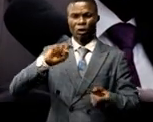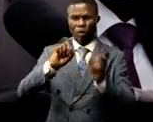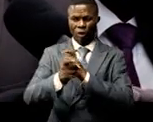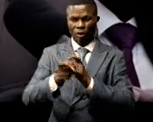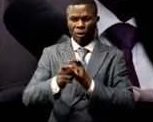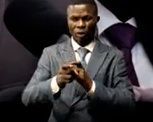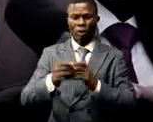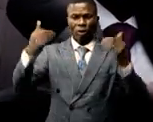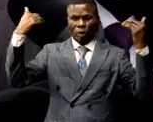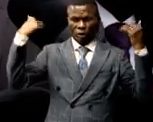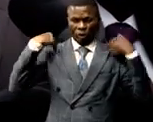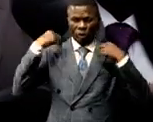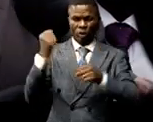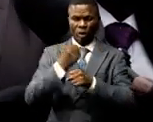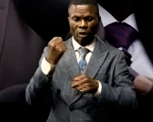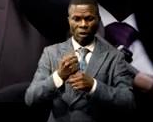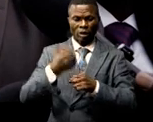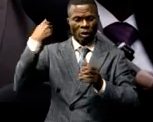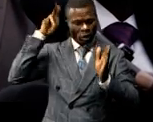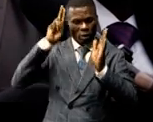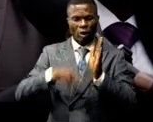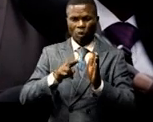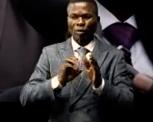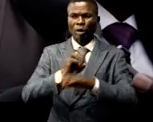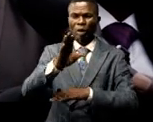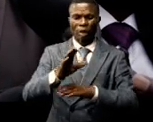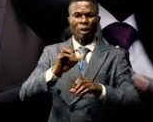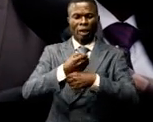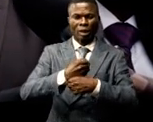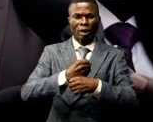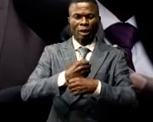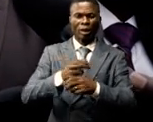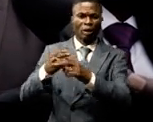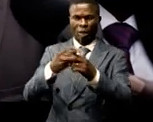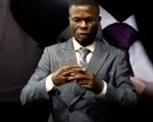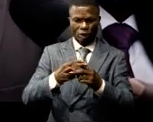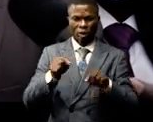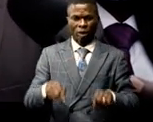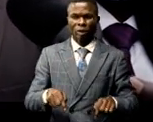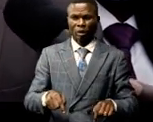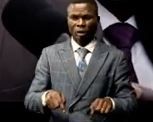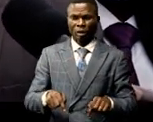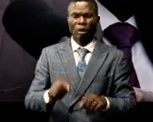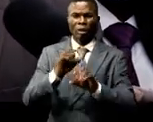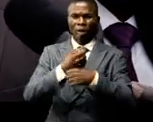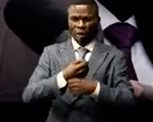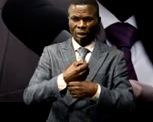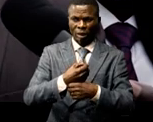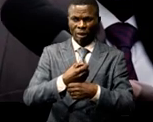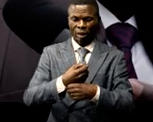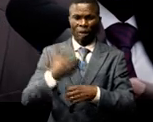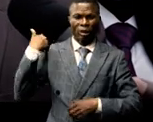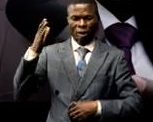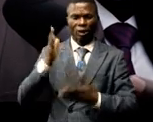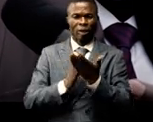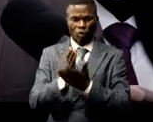commandant des opérations, le gouverneur, est envoyé pour rétablir la sécurité, rétablir l'état